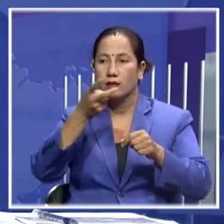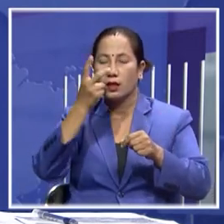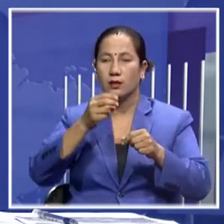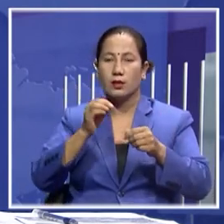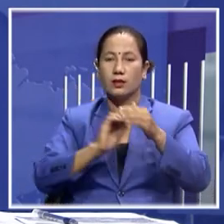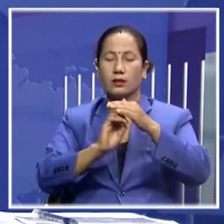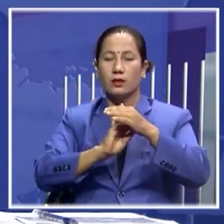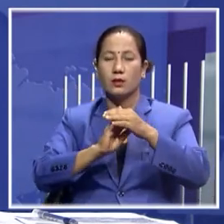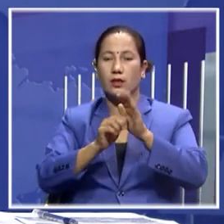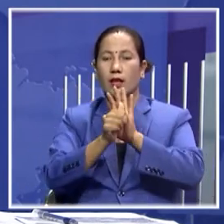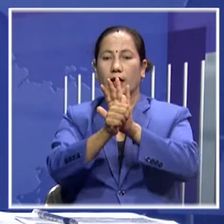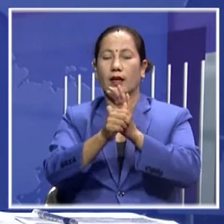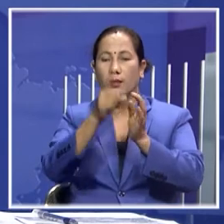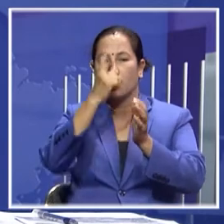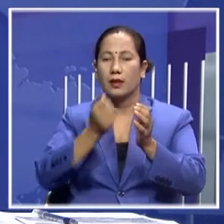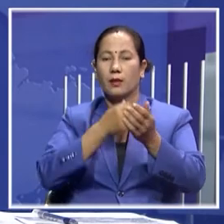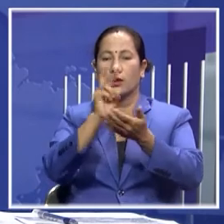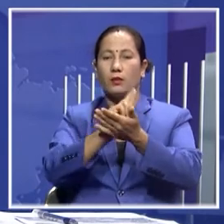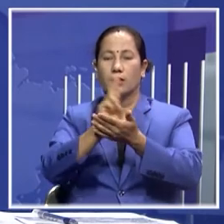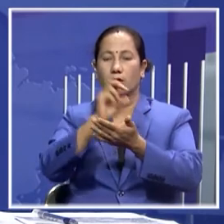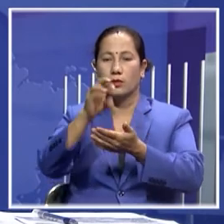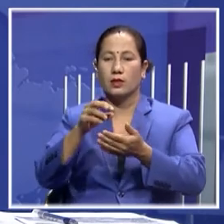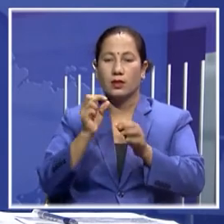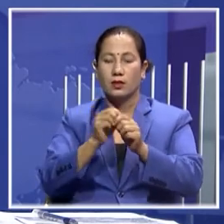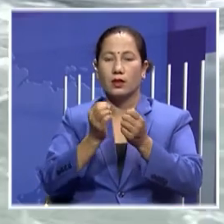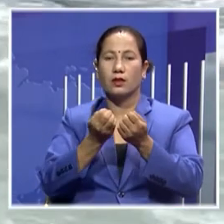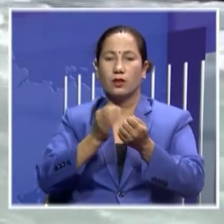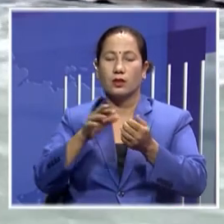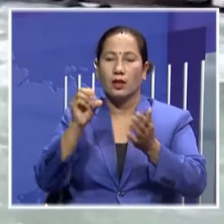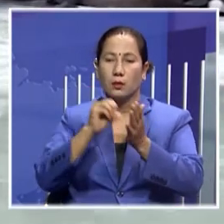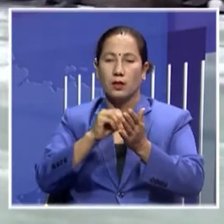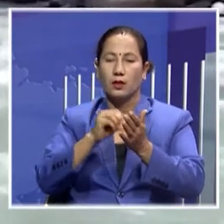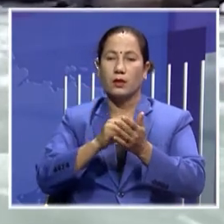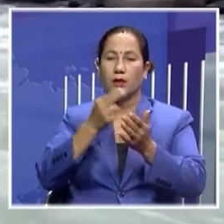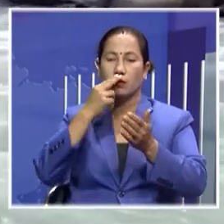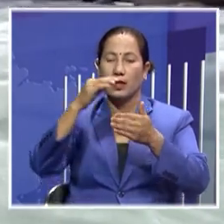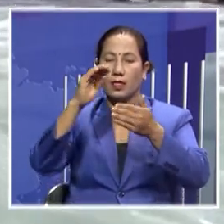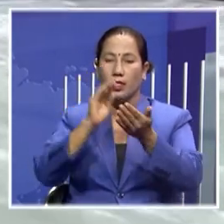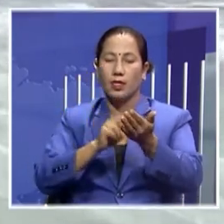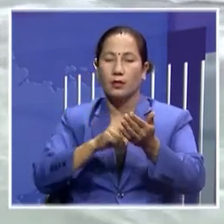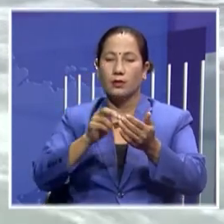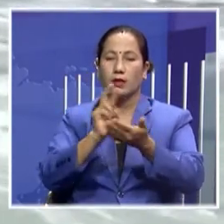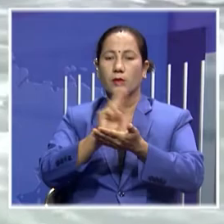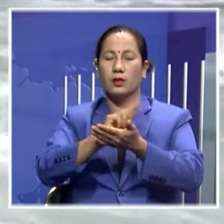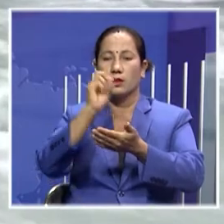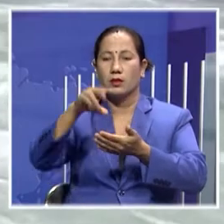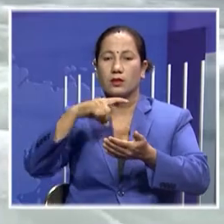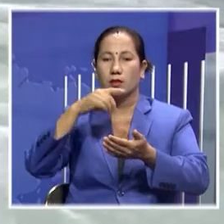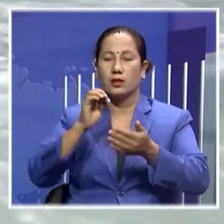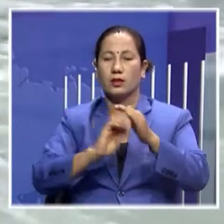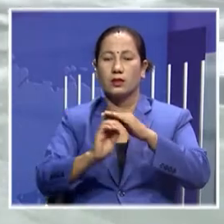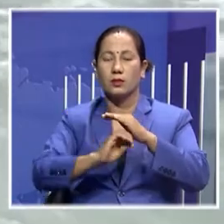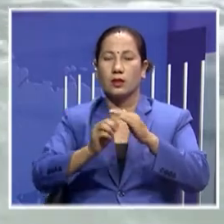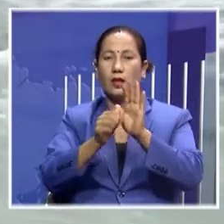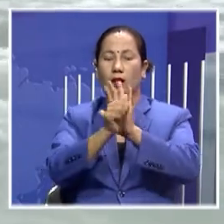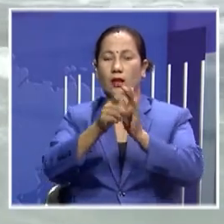समितिले आगामी हप्ता आफ्नो प्रतिवेदन बुझाउने तयारी गरेको छ। पटक पटक म्याद थप हुँदा समेत प्रतिवेदन बुझाउन नसकेको समितिले